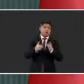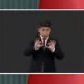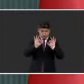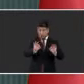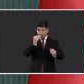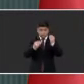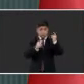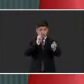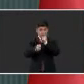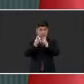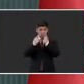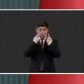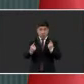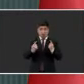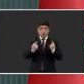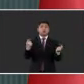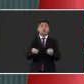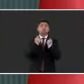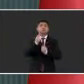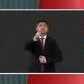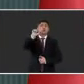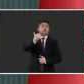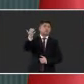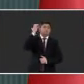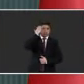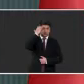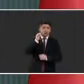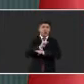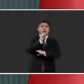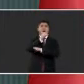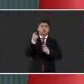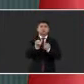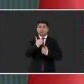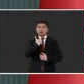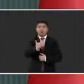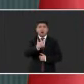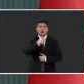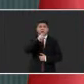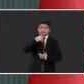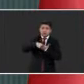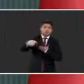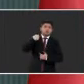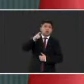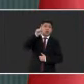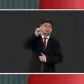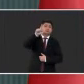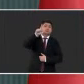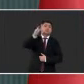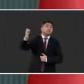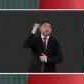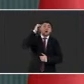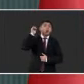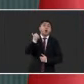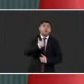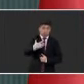dönemlerde asıl olan çalışacak iş, hayatını sürdürecek gelir sahibi olmaktır. Asıl olan